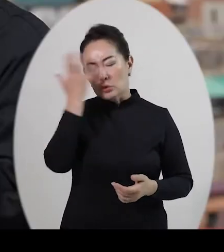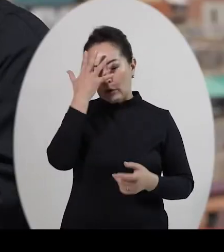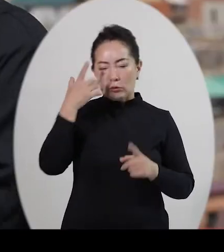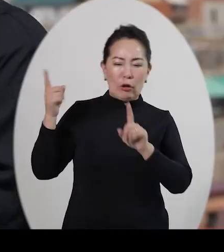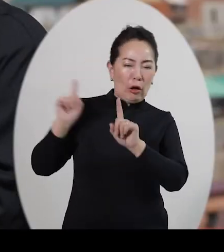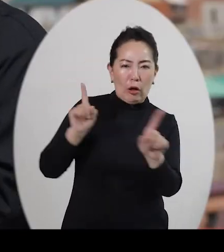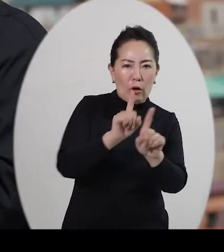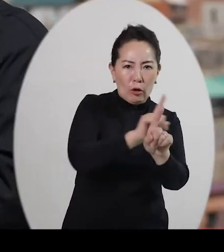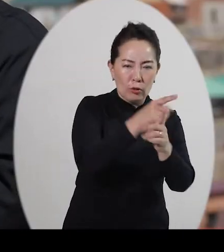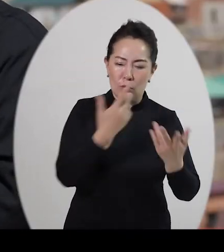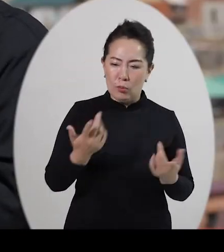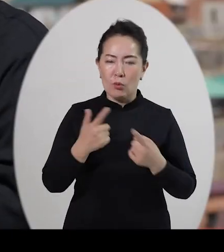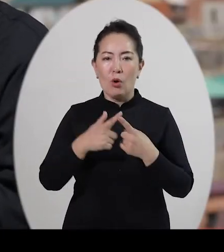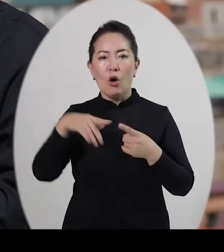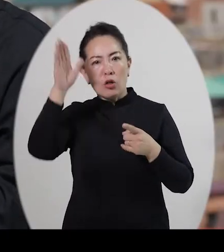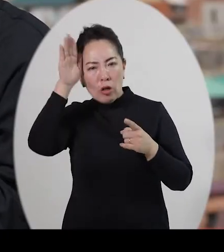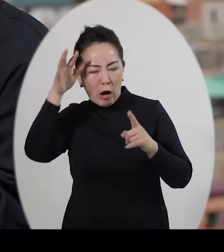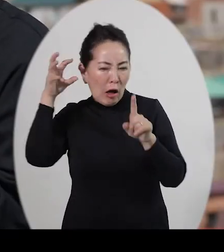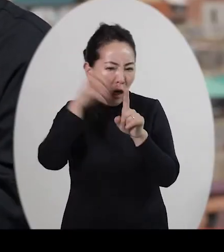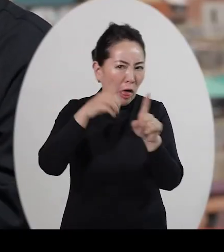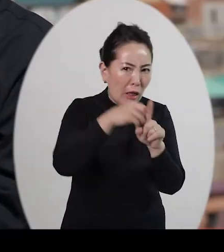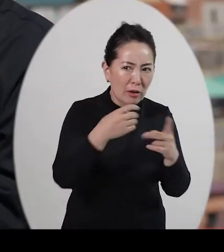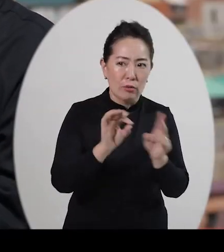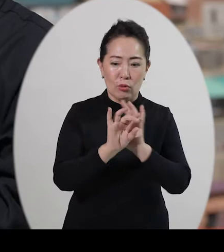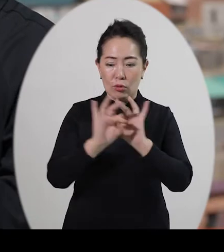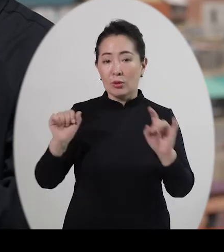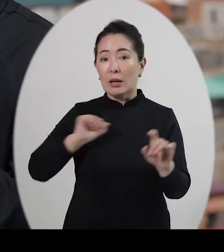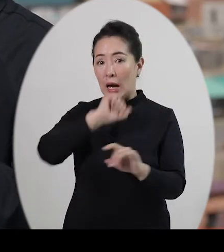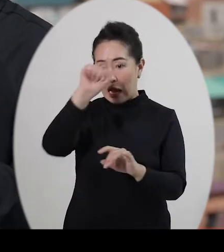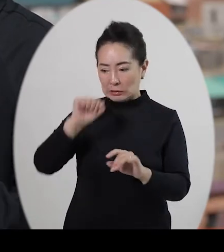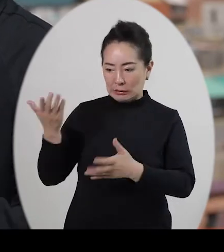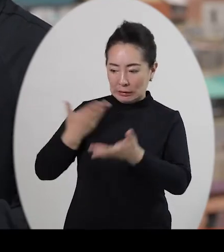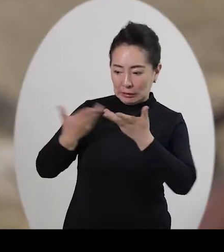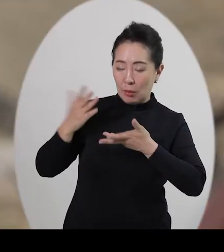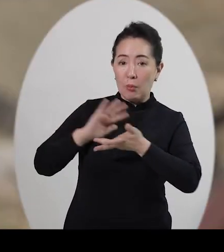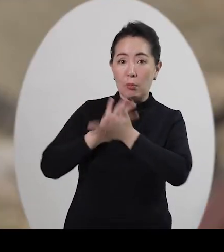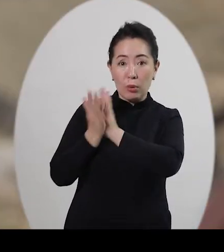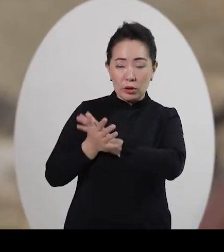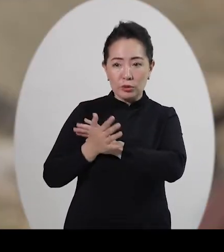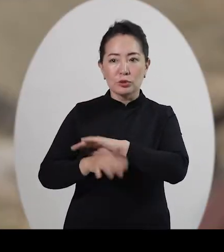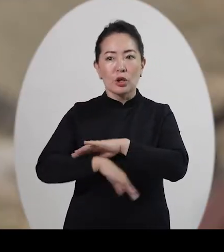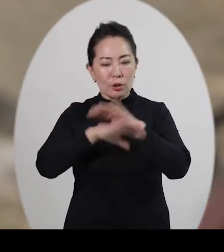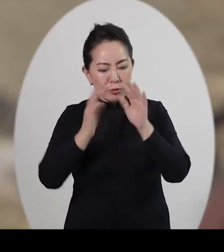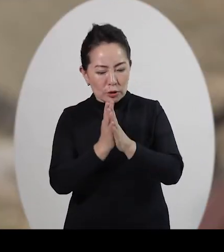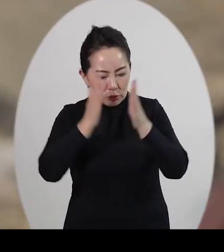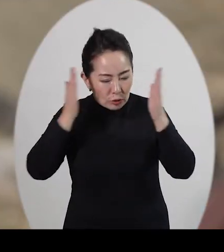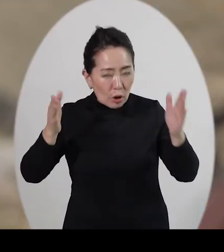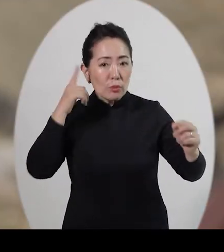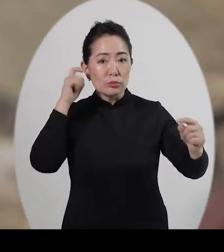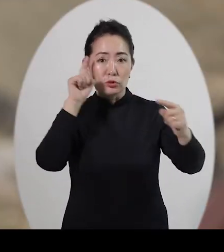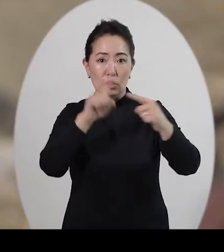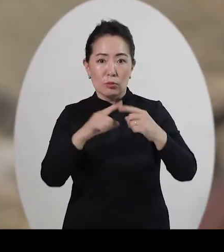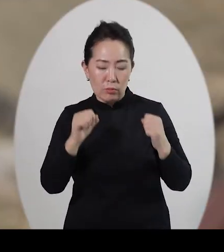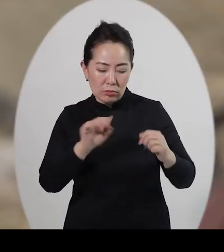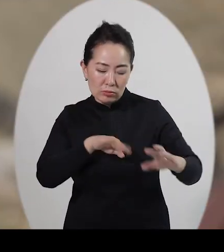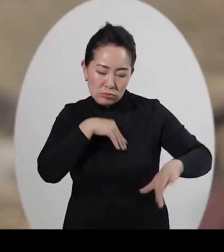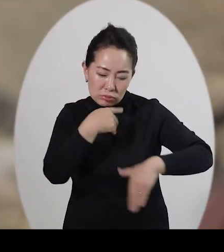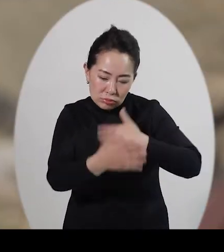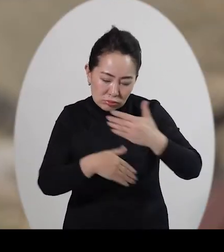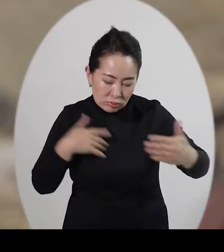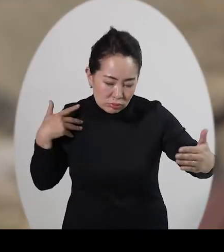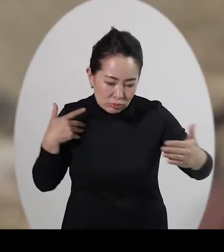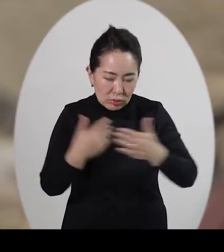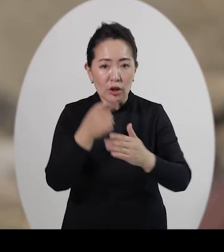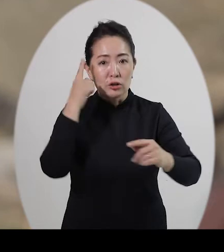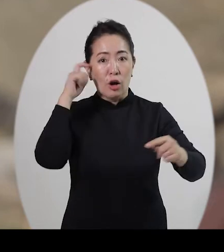үед согтуу хүмүүст хөөгдөх залуу нохоо дайрах гихмэл асуудлууд байсан. Олон асуудлууд тулгарч ирсэн ч гэсэн том бидний мөн маш том